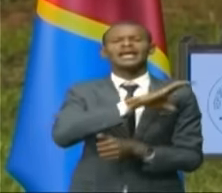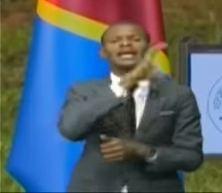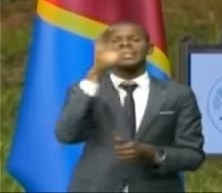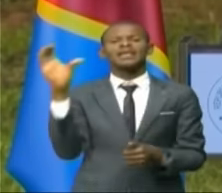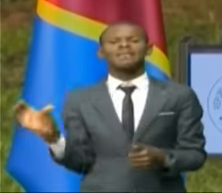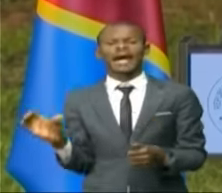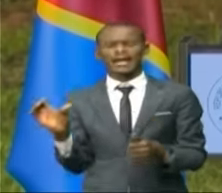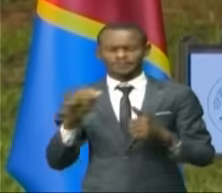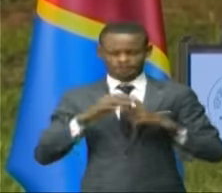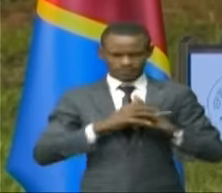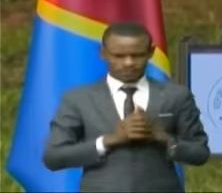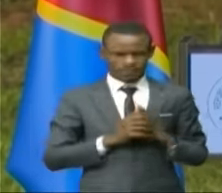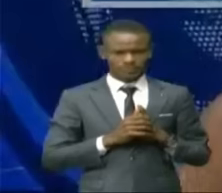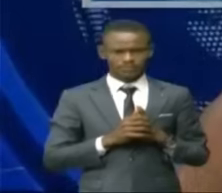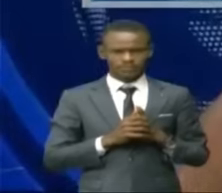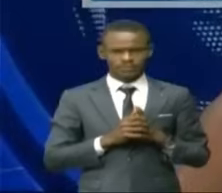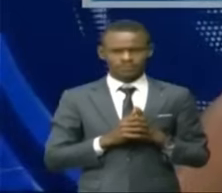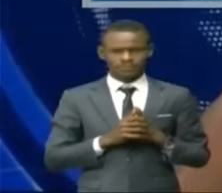mois.